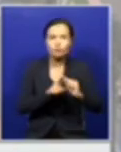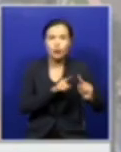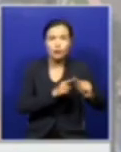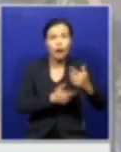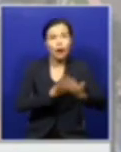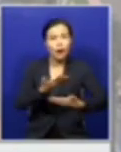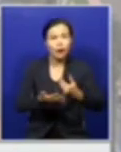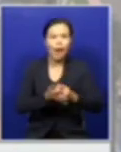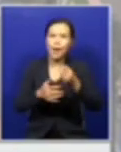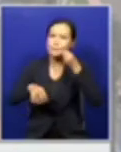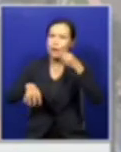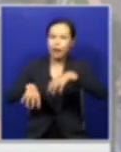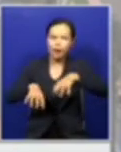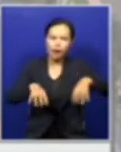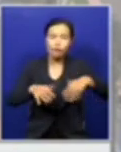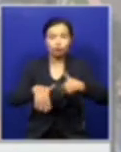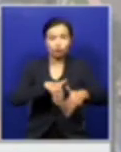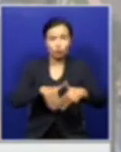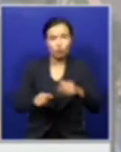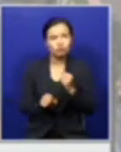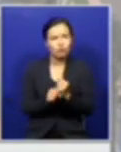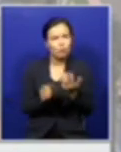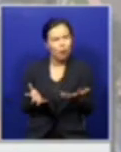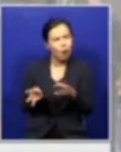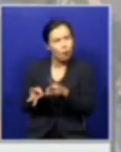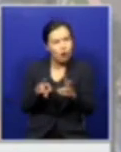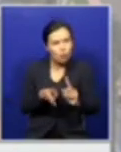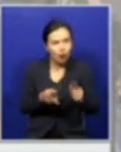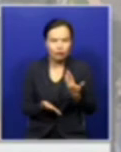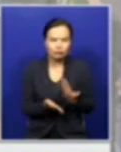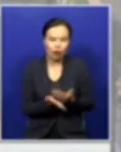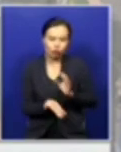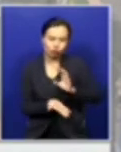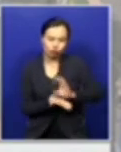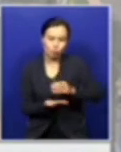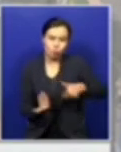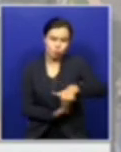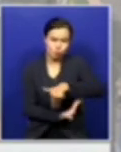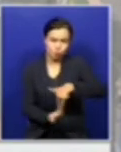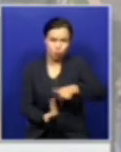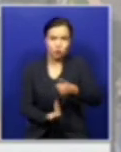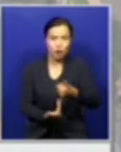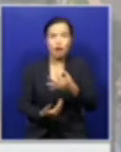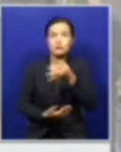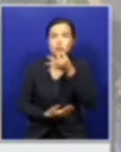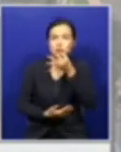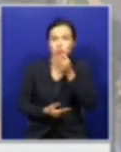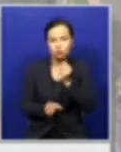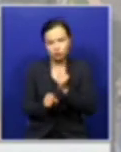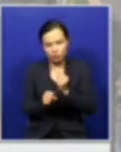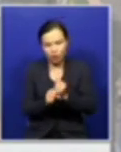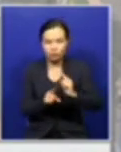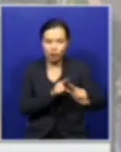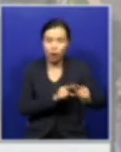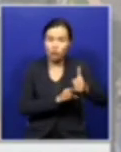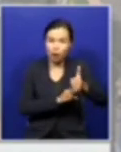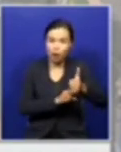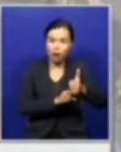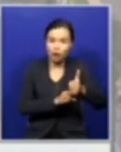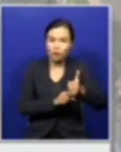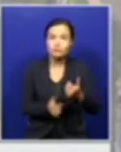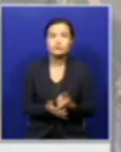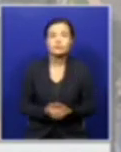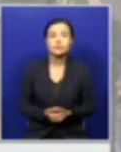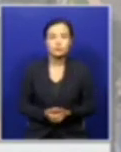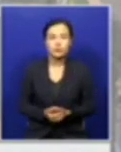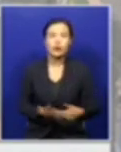ายตามหมู่บ้านตามชุมชนทำยังไงให้คนเหล่านี้มีทุนที่จะประกอบธุรกิจให้ เกิด